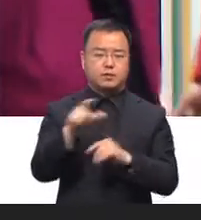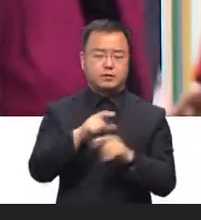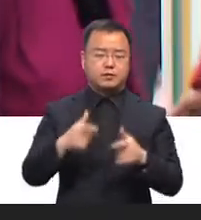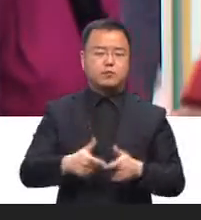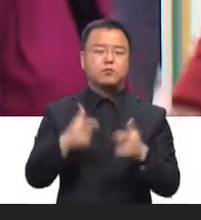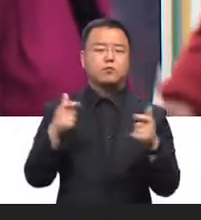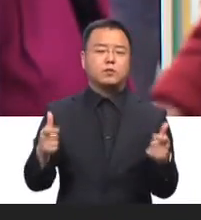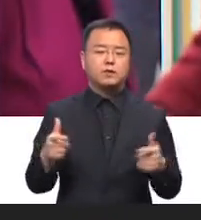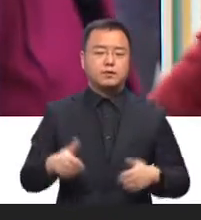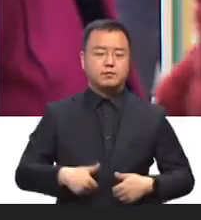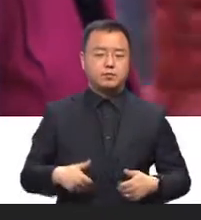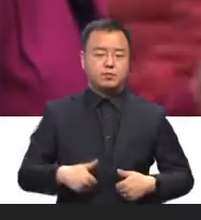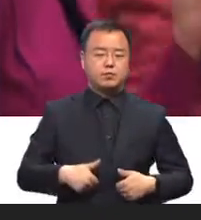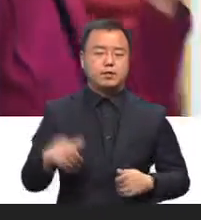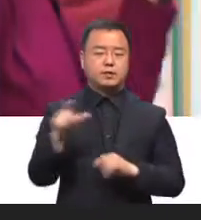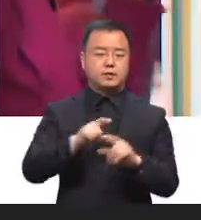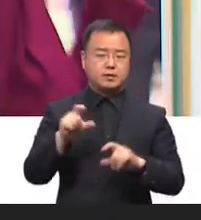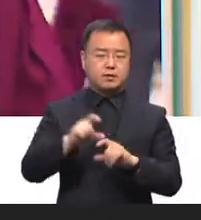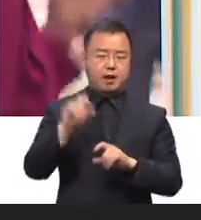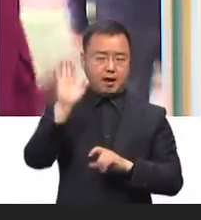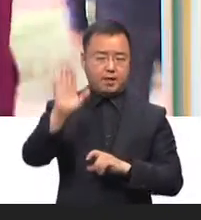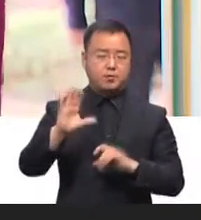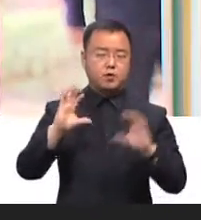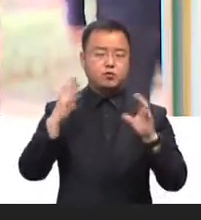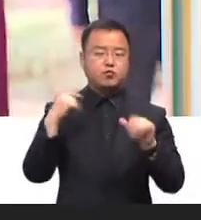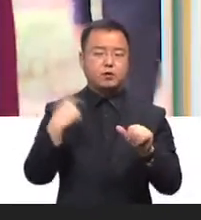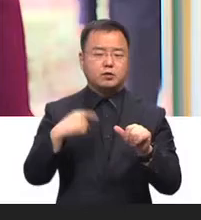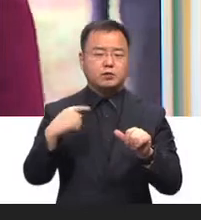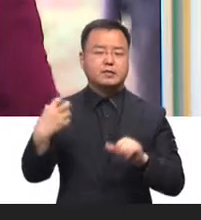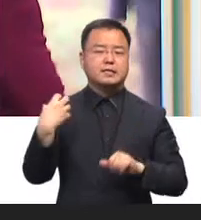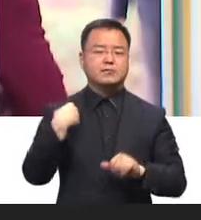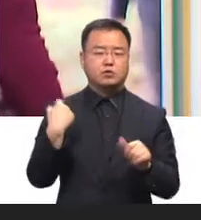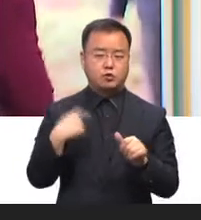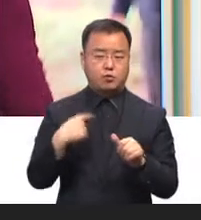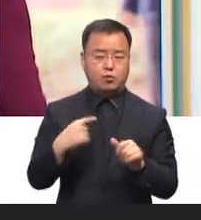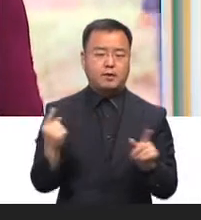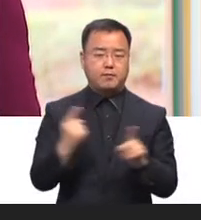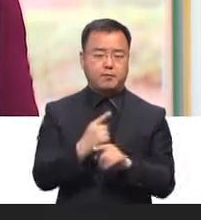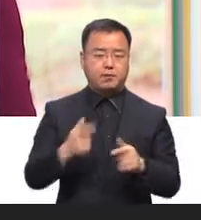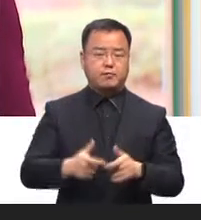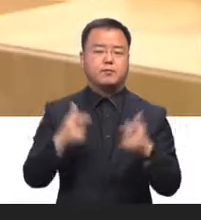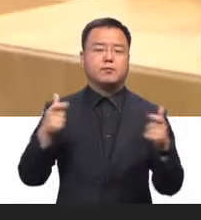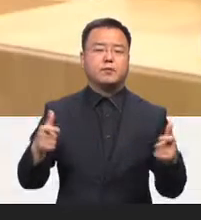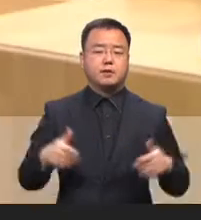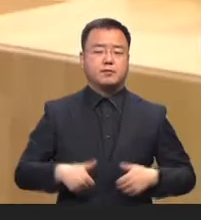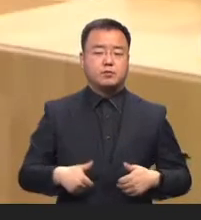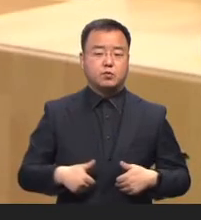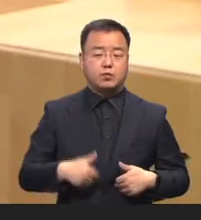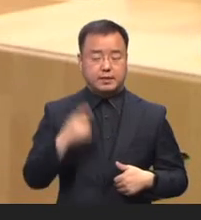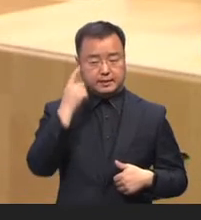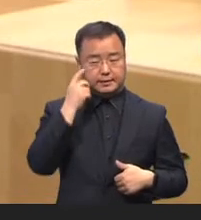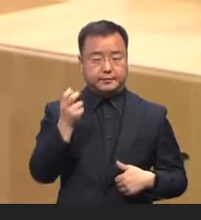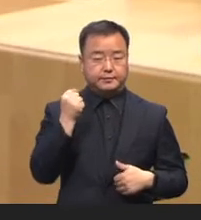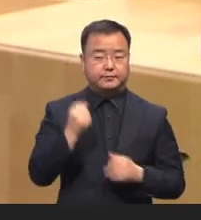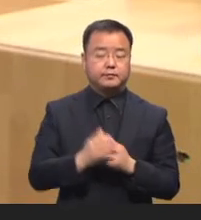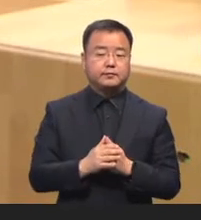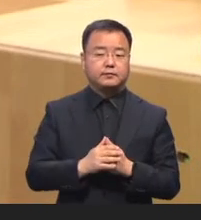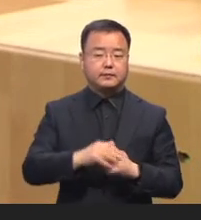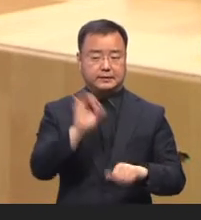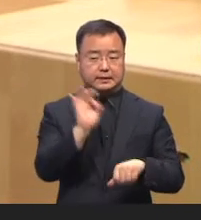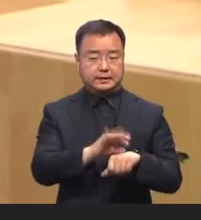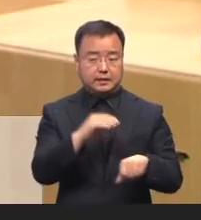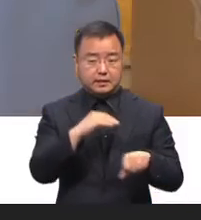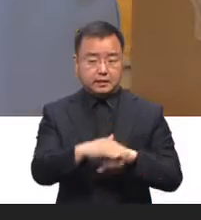가서 어유 아 교육이 저는 의무교육 으로까지 에 확장 돼야 된다 이 매입형 유치원은